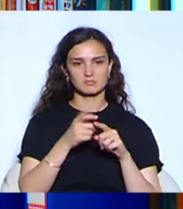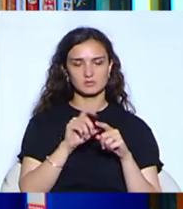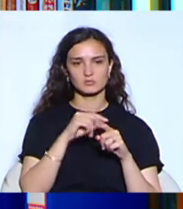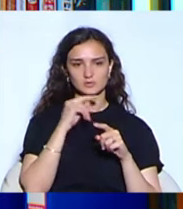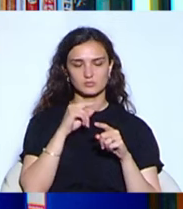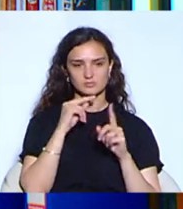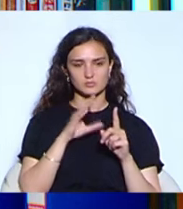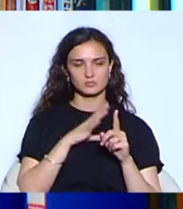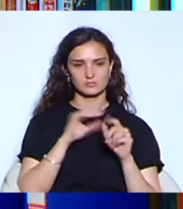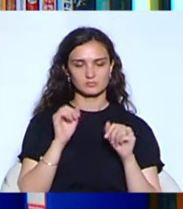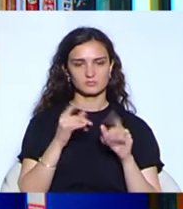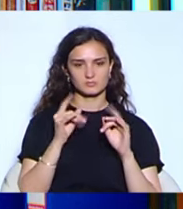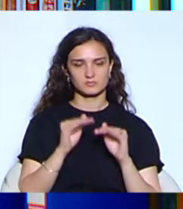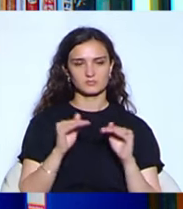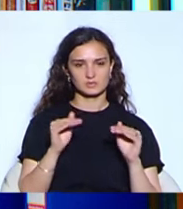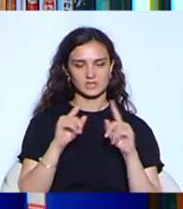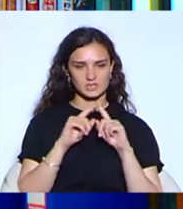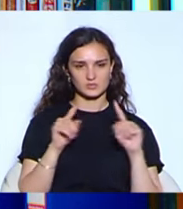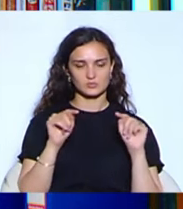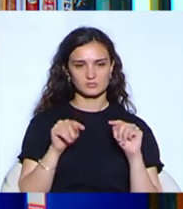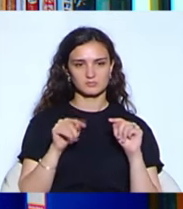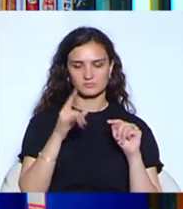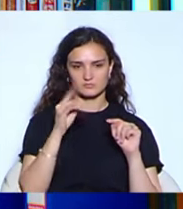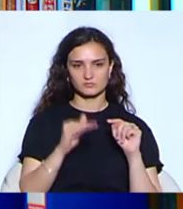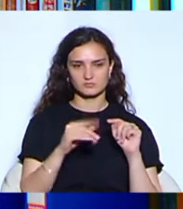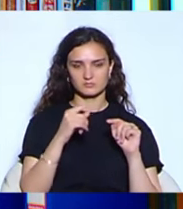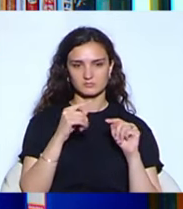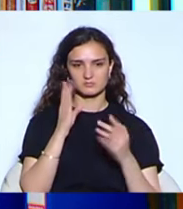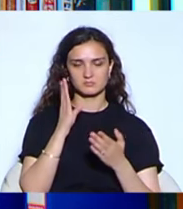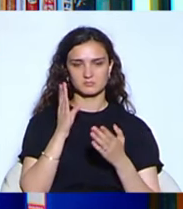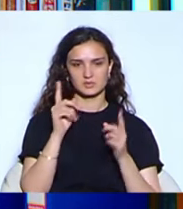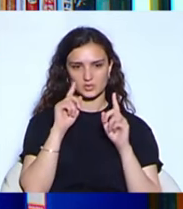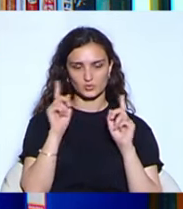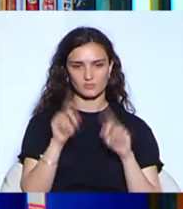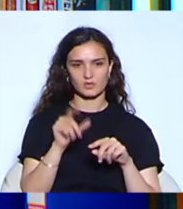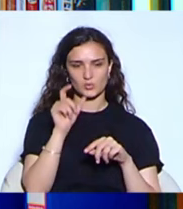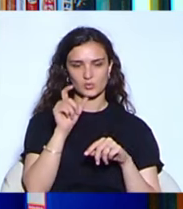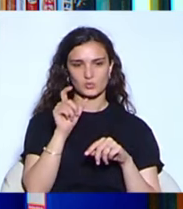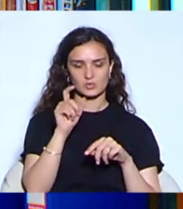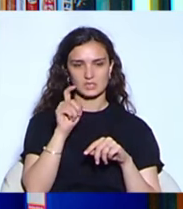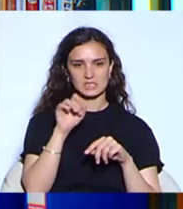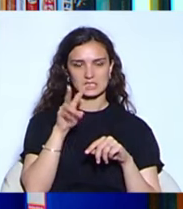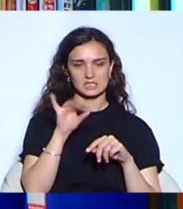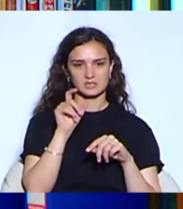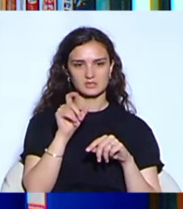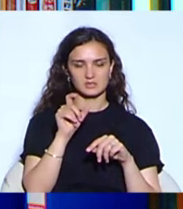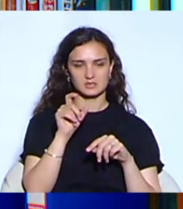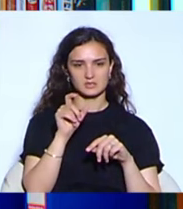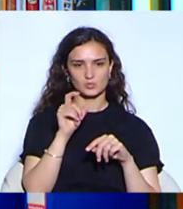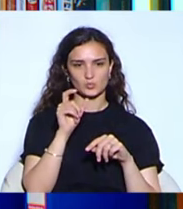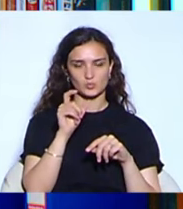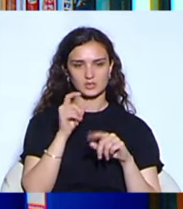საყურადღებო შეიძლება იყოს ბავშვის, განსაკუთრებით მცირეწლოვანი ბავშვის პირისპირ დატოვება დიდი კურკიანი ხილის